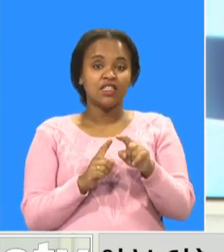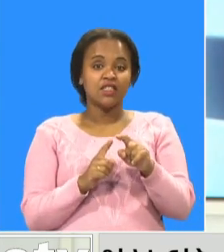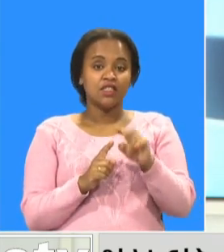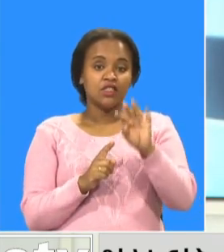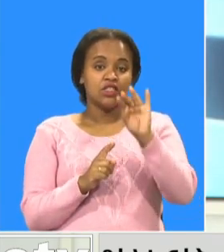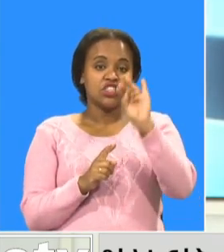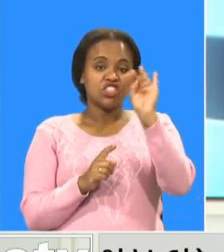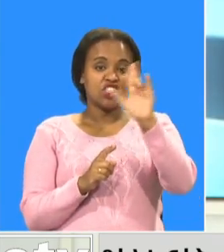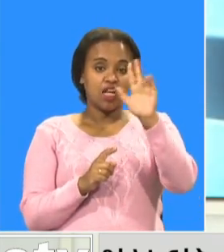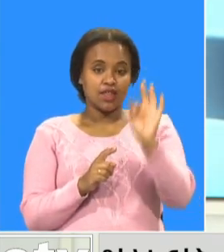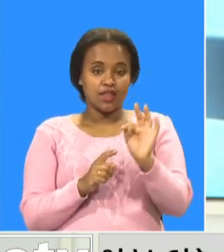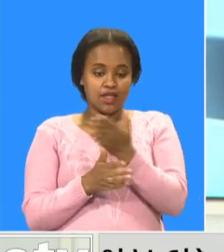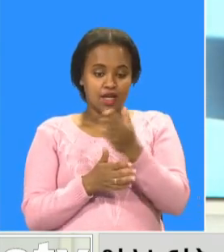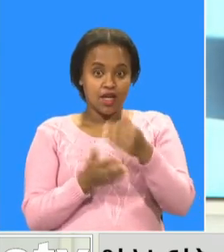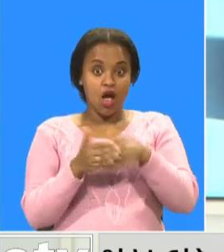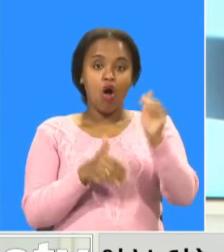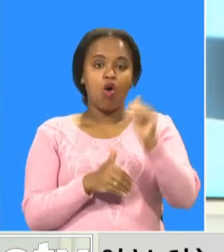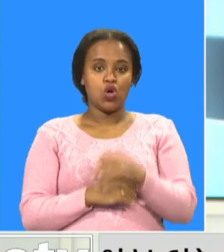ስለሚጨርት ጭረት ነገር ያወጣል።